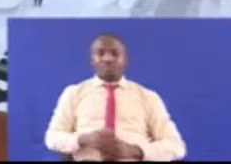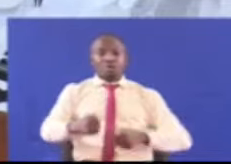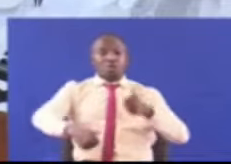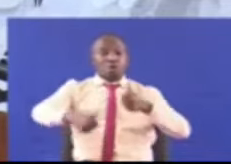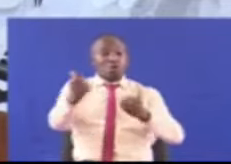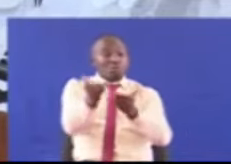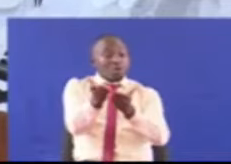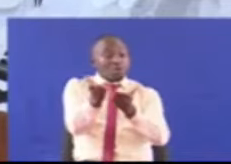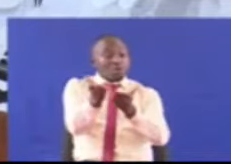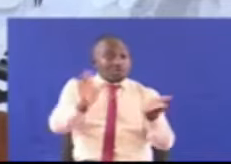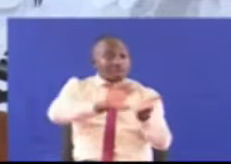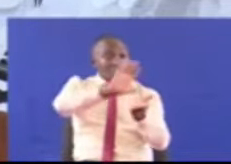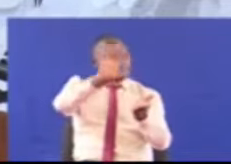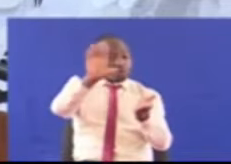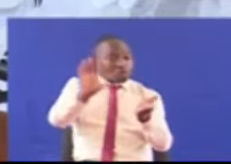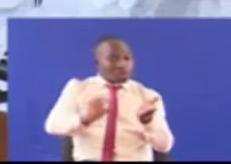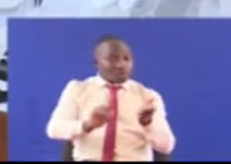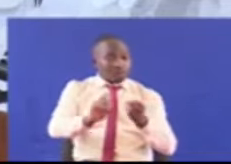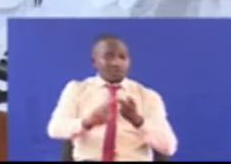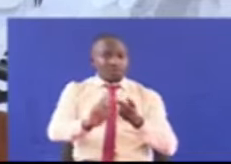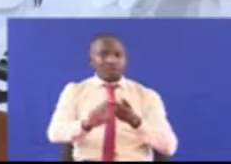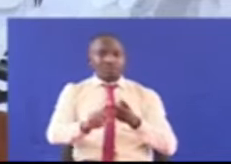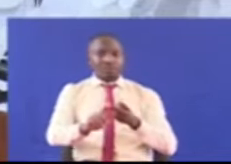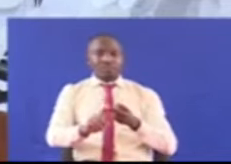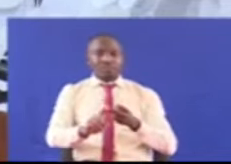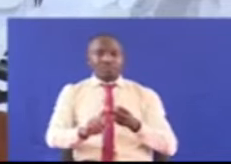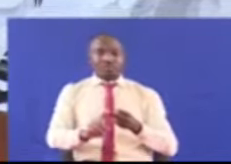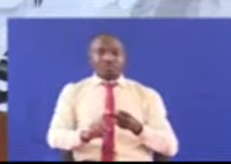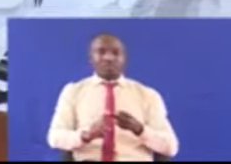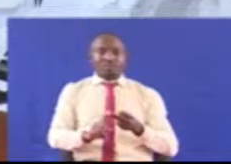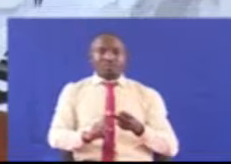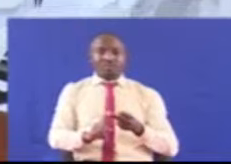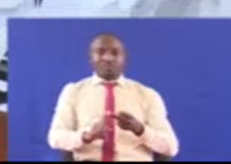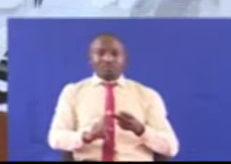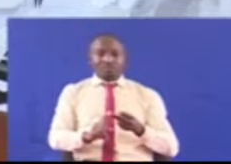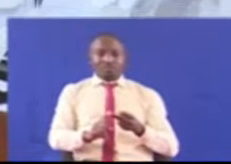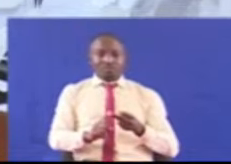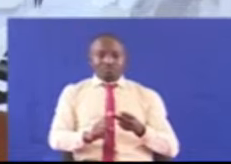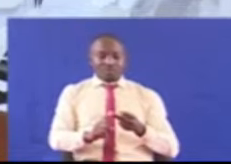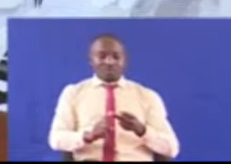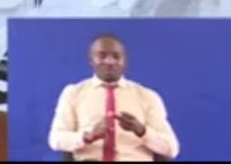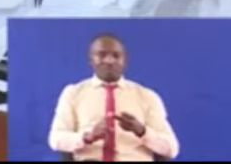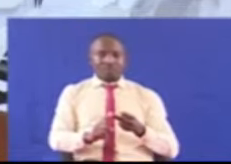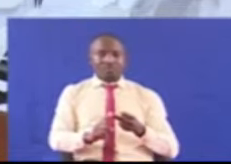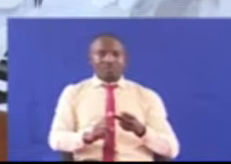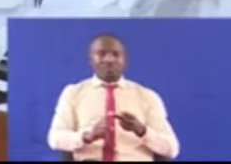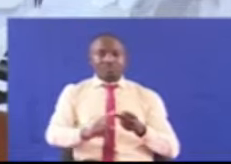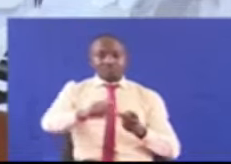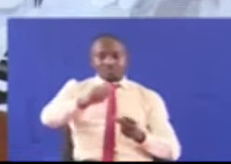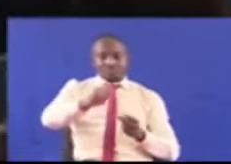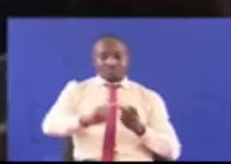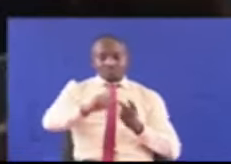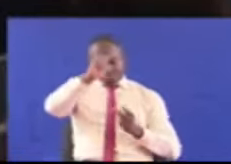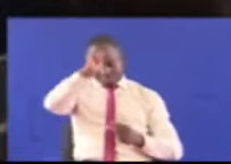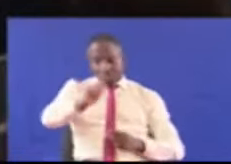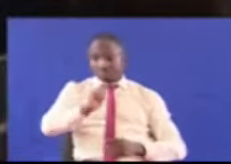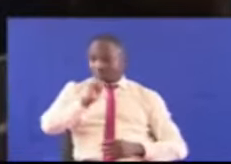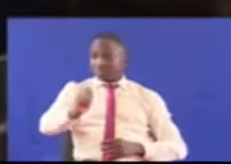Wagombea wengine wote wakaa sasa pa biashara imekwisha. Kwa hiyo Mheshimiwa Spika, hongera